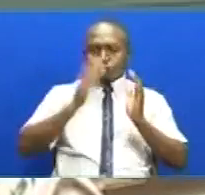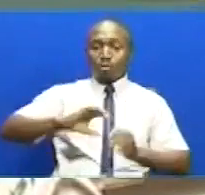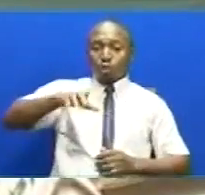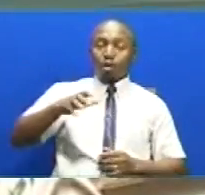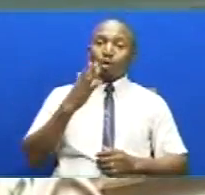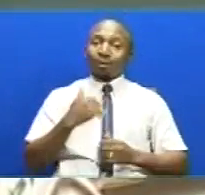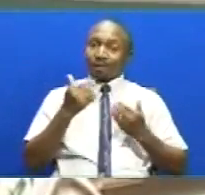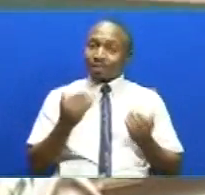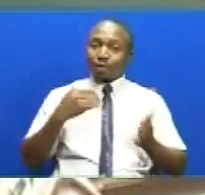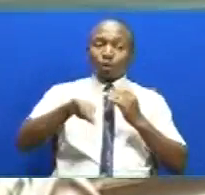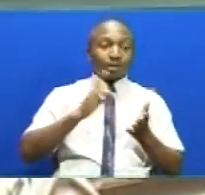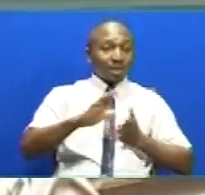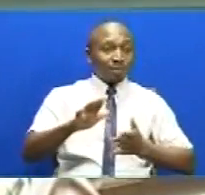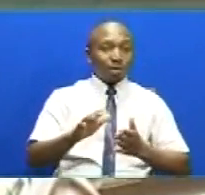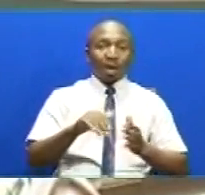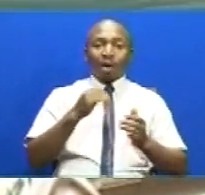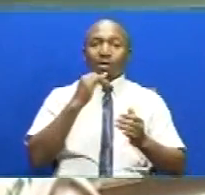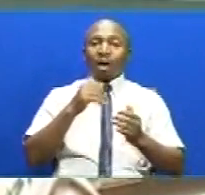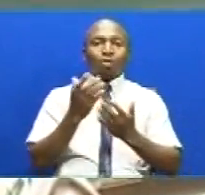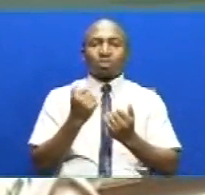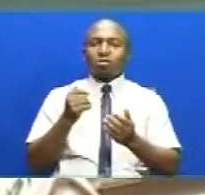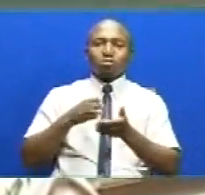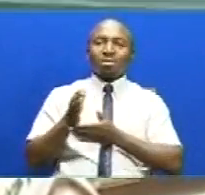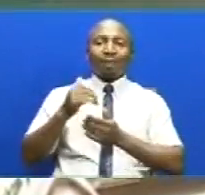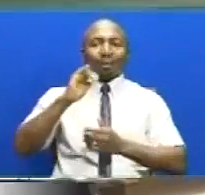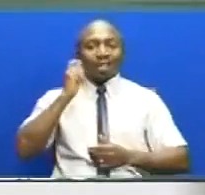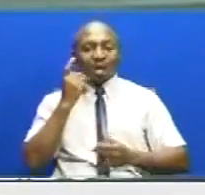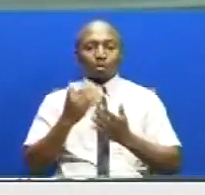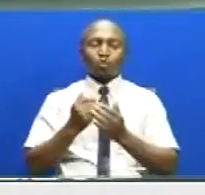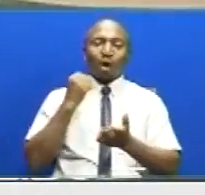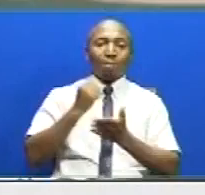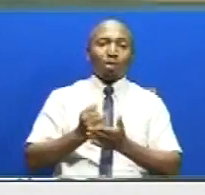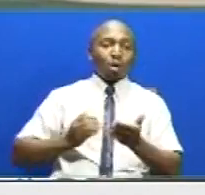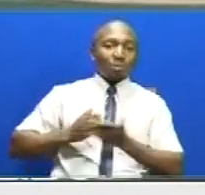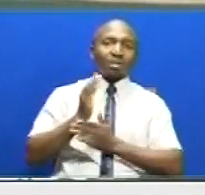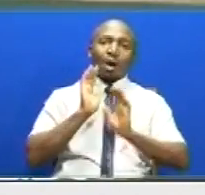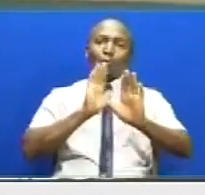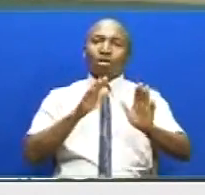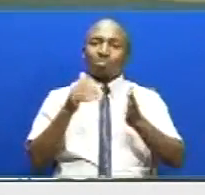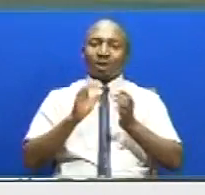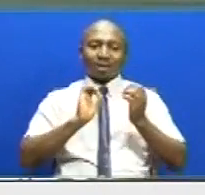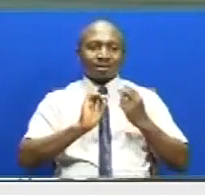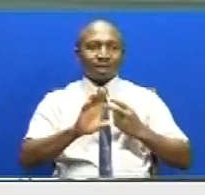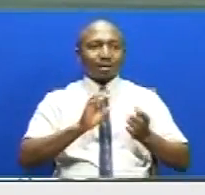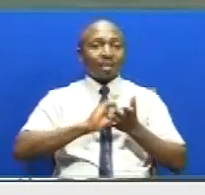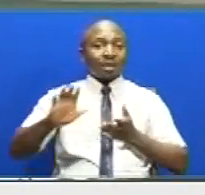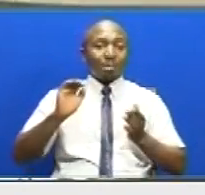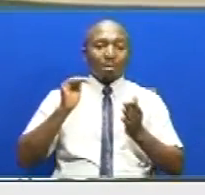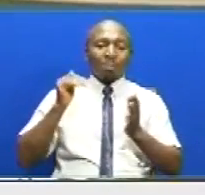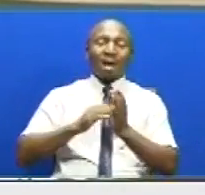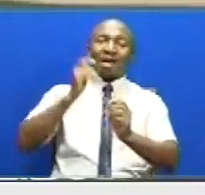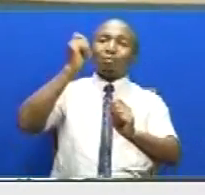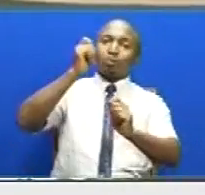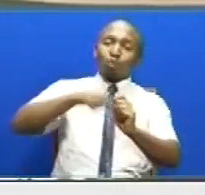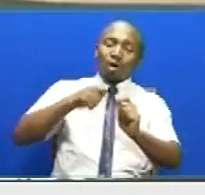ukitaka sasa kwenda Dar es Salaam unahitaji kupita Kenya, bali unaweza ukaamua kupita Mwanza na mpaka Dar es Salaam na hadi mpaka Mtwara